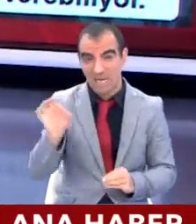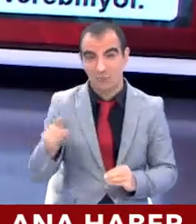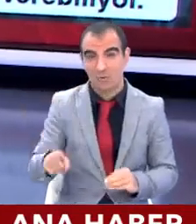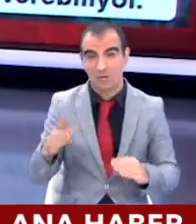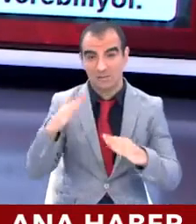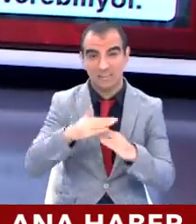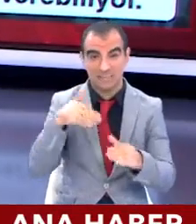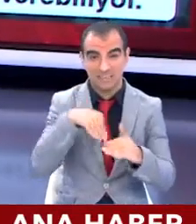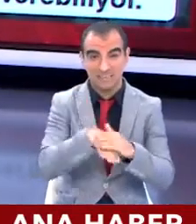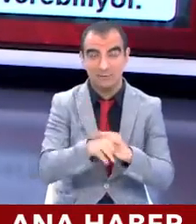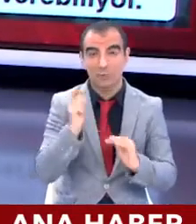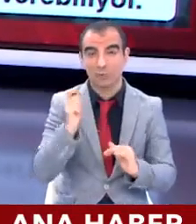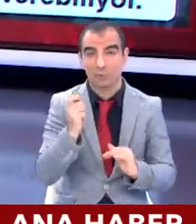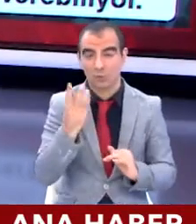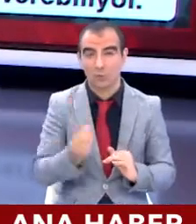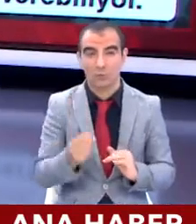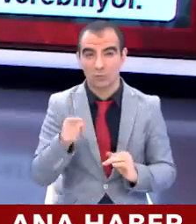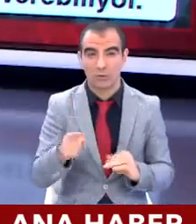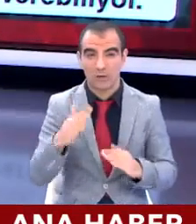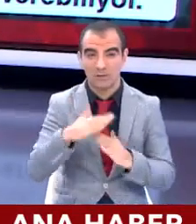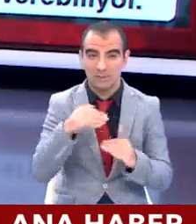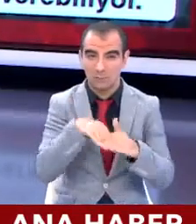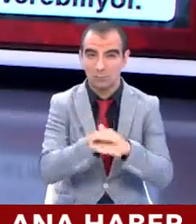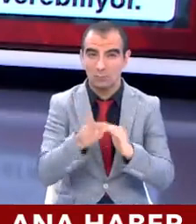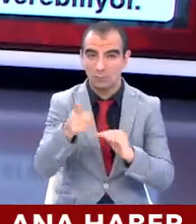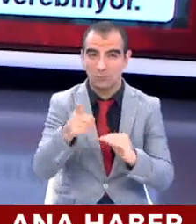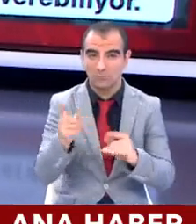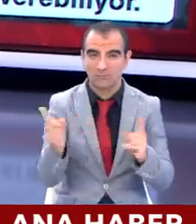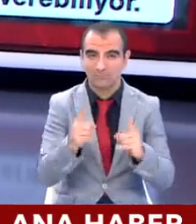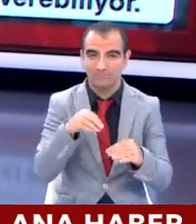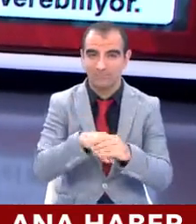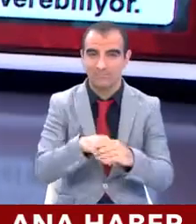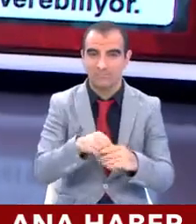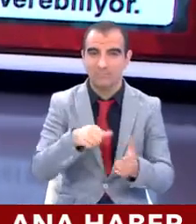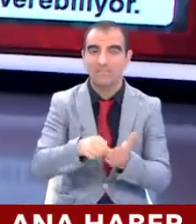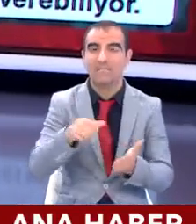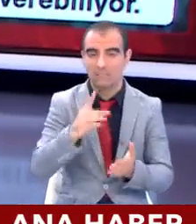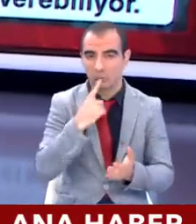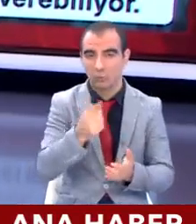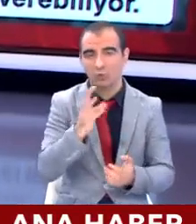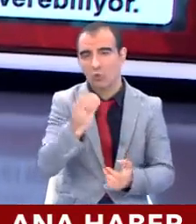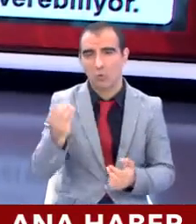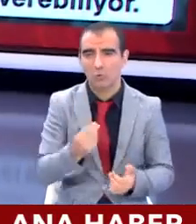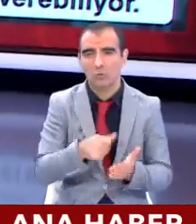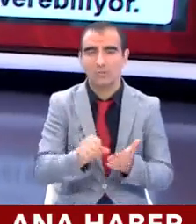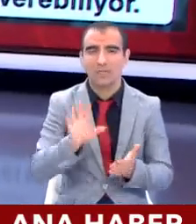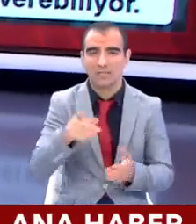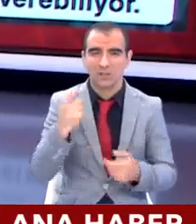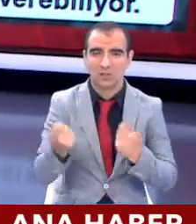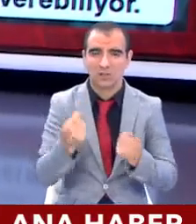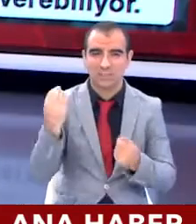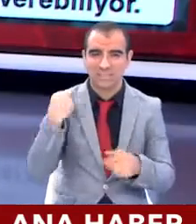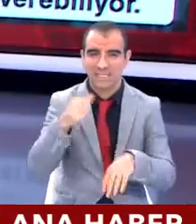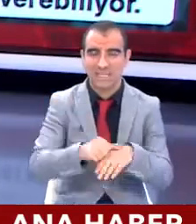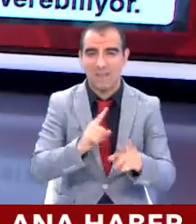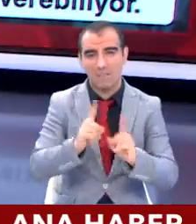arabulucuya gitmek zorunlu olacak ara bulcaya gidiyorsunuz ama Ara bulucu da çözemiyor yani çoğunlukla çözemiyor işte tekrar